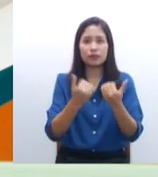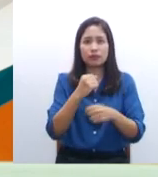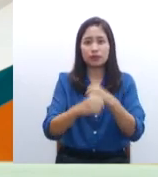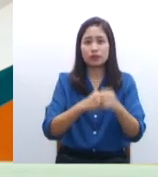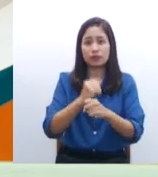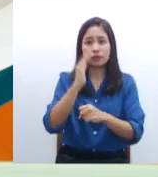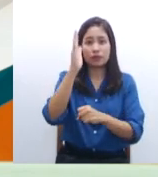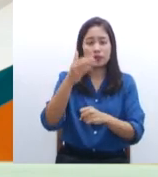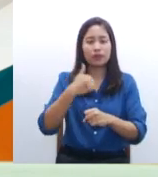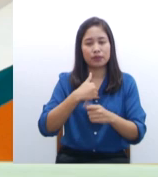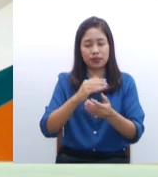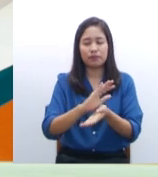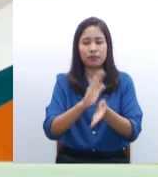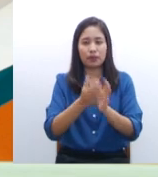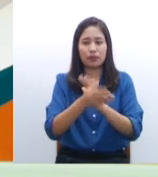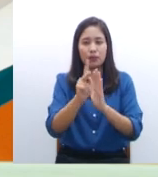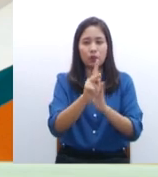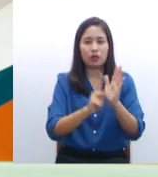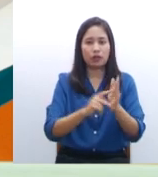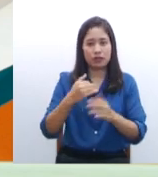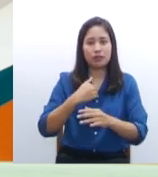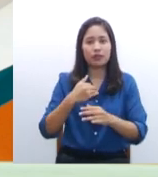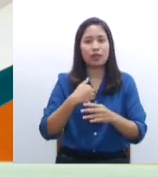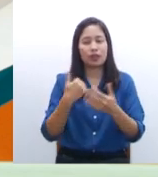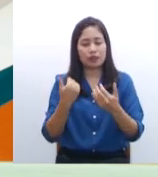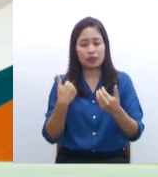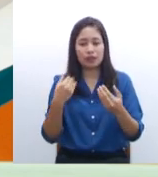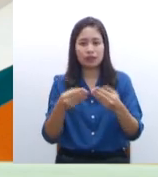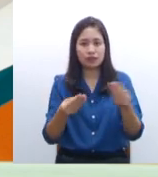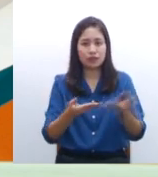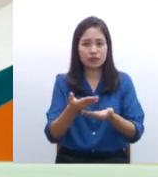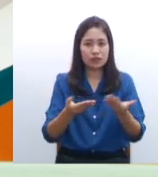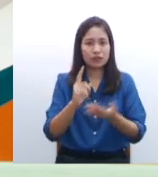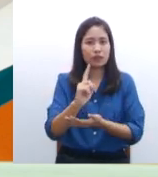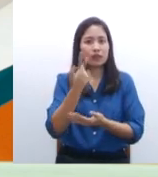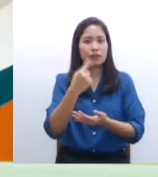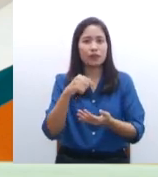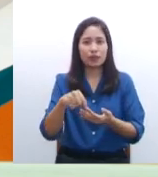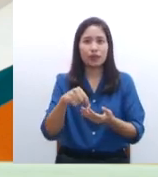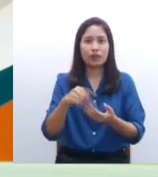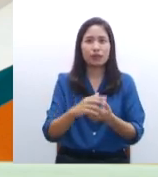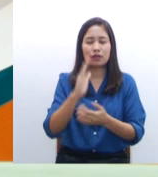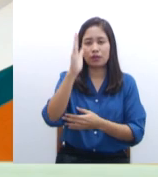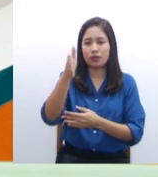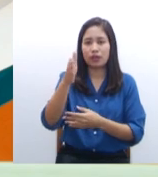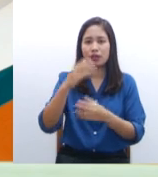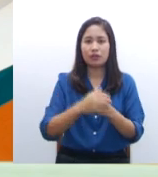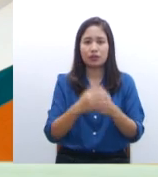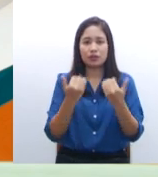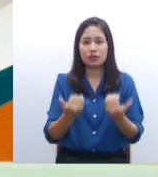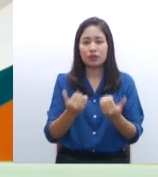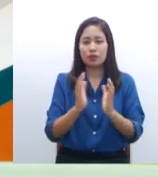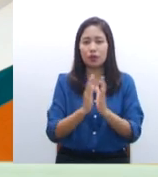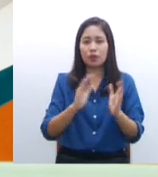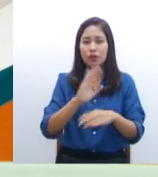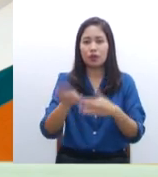การปรับปรุงเกณฑ์หรือไม่อย่างไรเนี่ยก็จะมีการพูดคุยกันเพื่อให้ท่านได้มีการเตรียมการอีกครั้งหนึ่งนะครับในโอกาสต่อไปนะครับในสำหรับวันนี้ก็ต้องขอขอบคุ